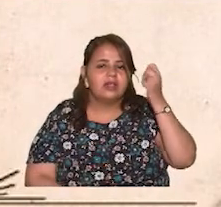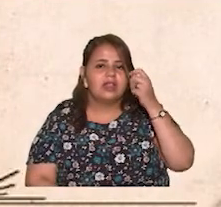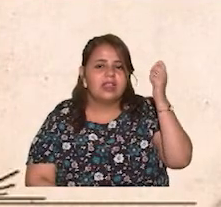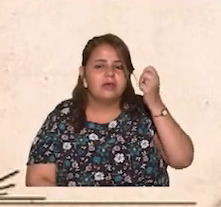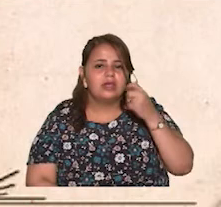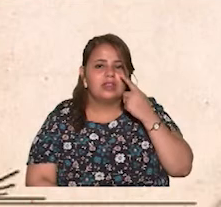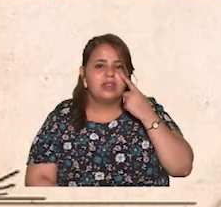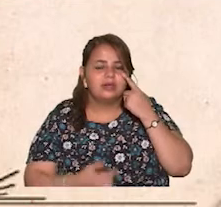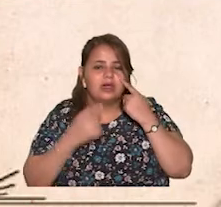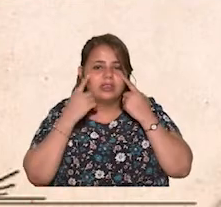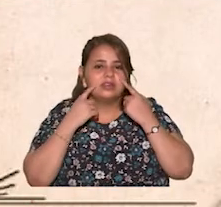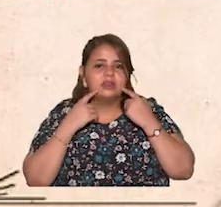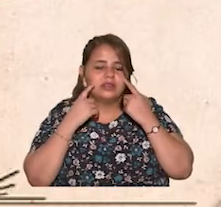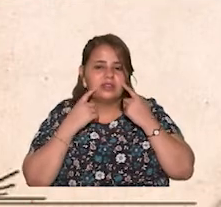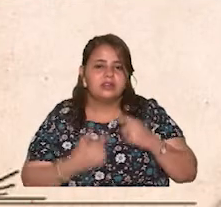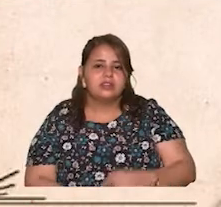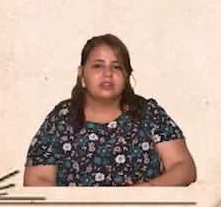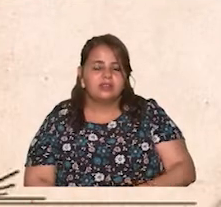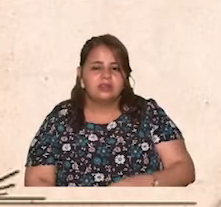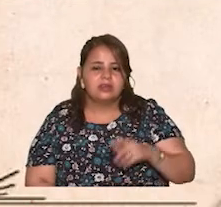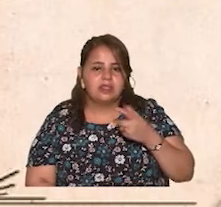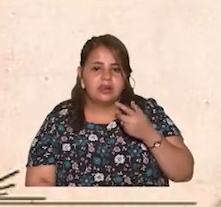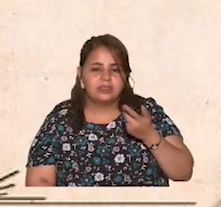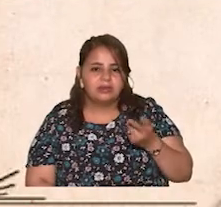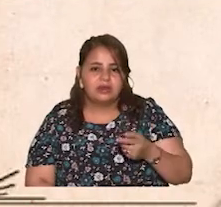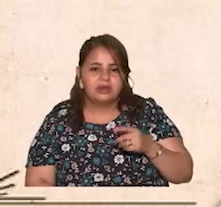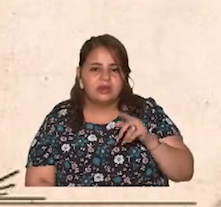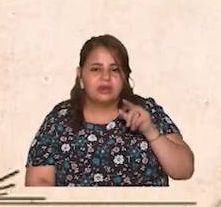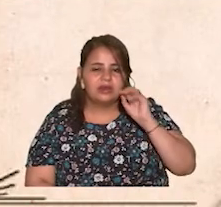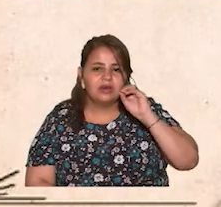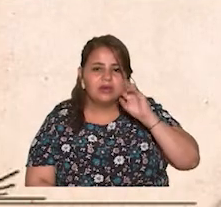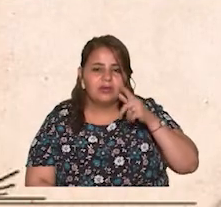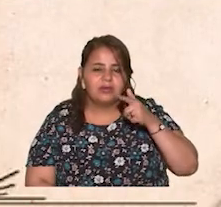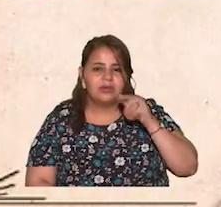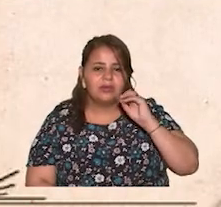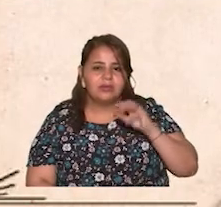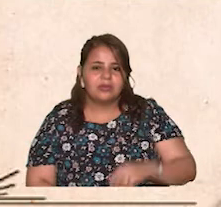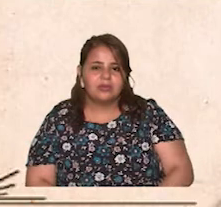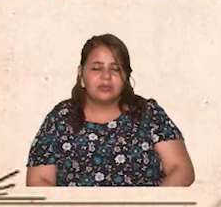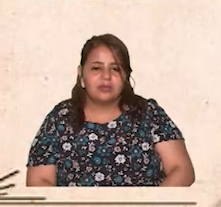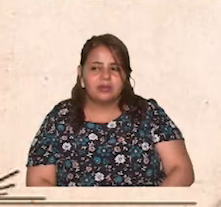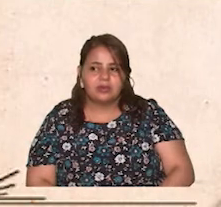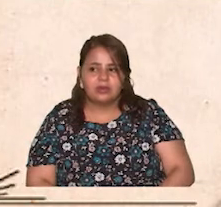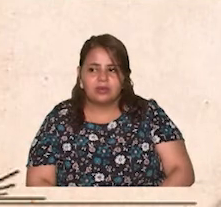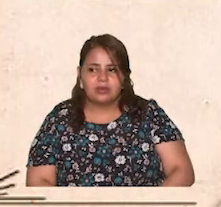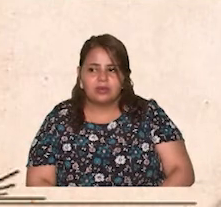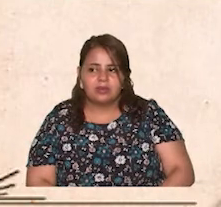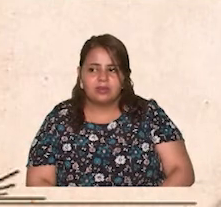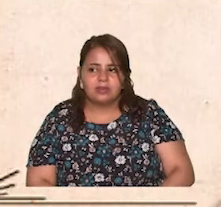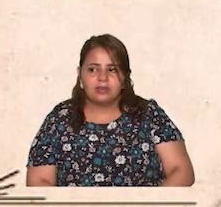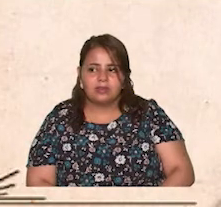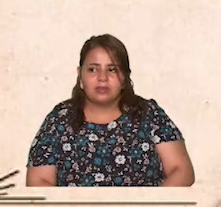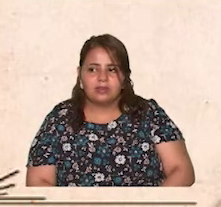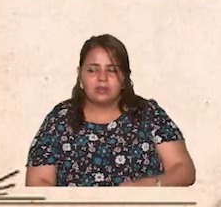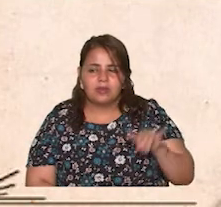المسؤولية إن الواحد يعني إحدى علامات الجد ده إن الواحد مش طفل رهيب. كمان من أهم